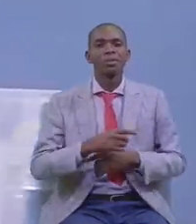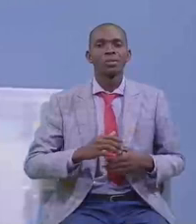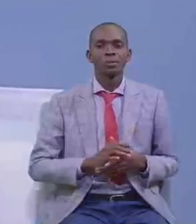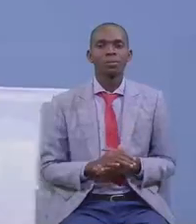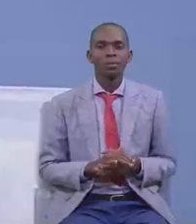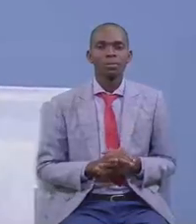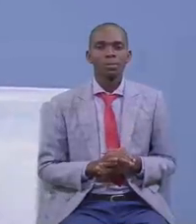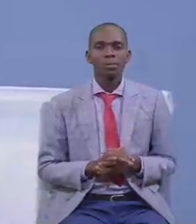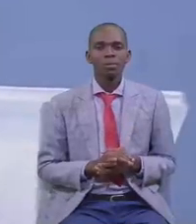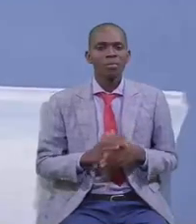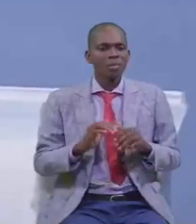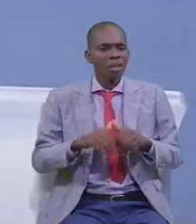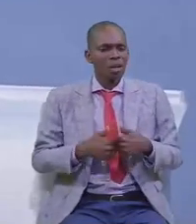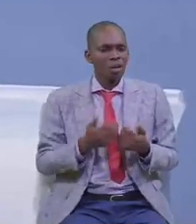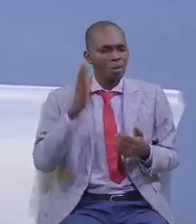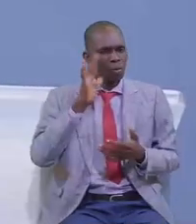Comment cela se produit?